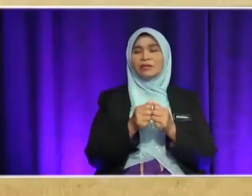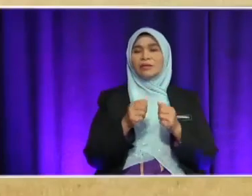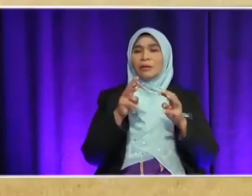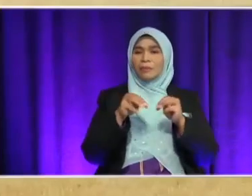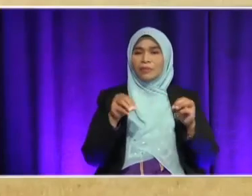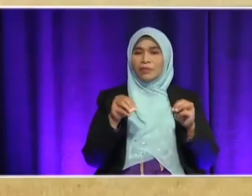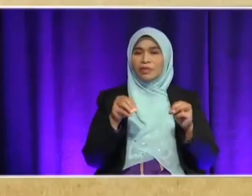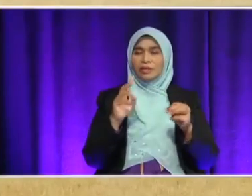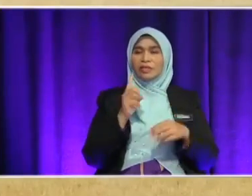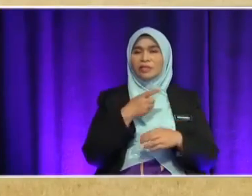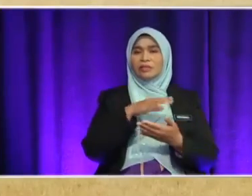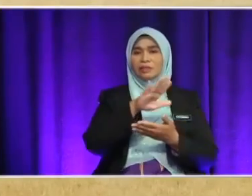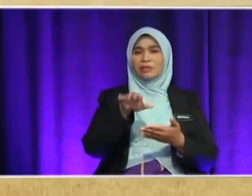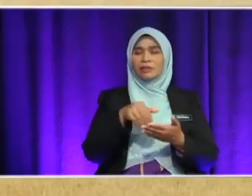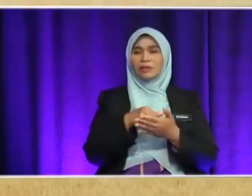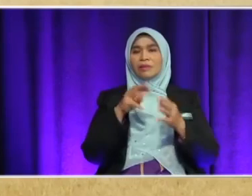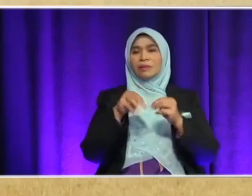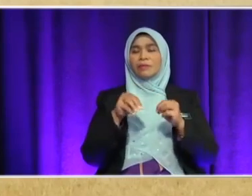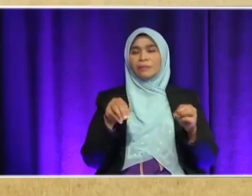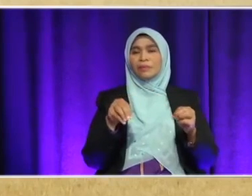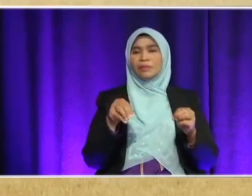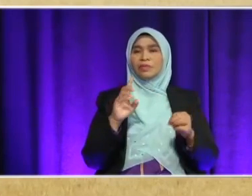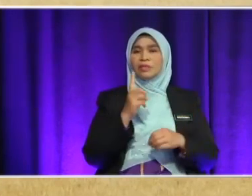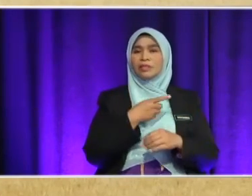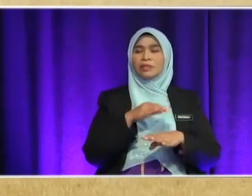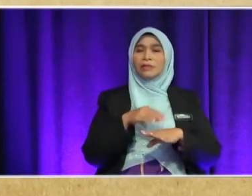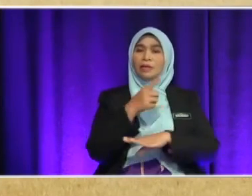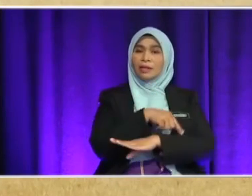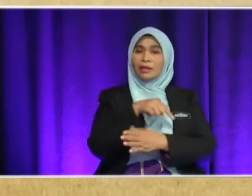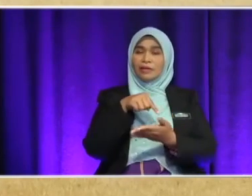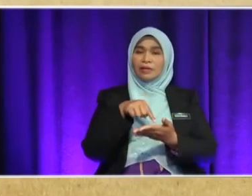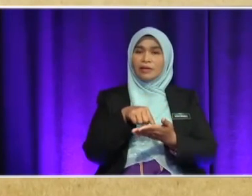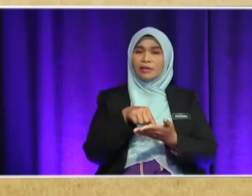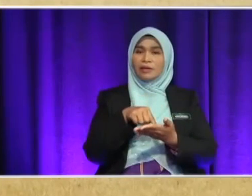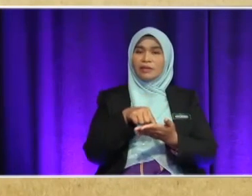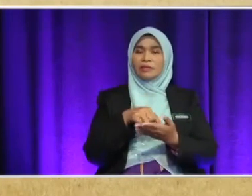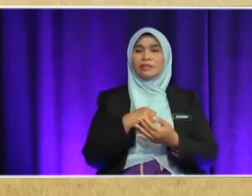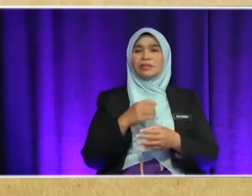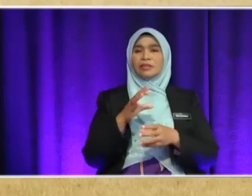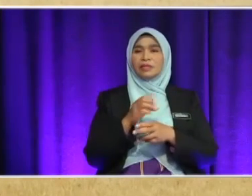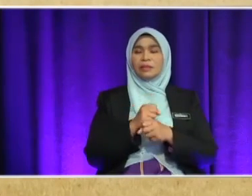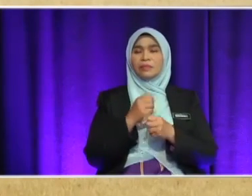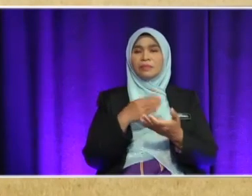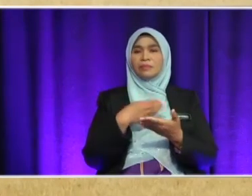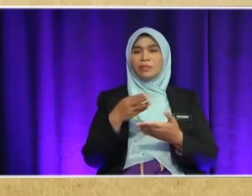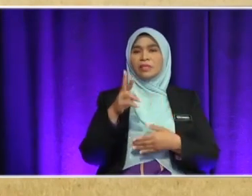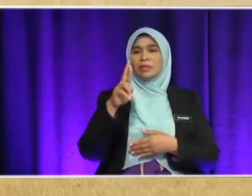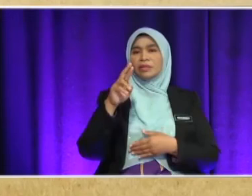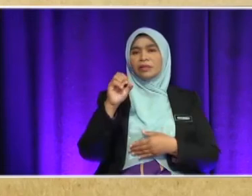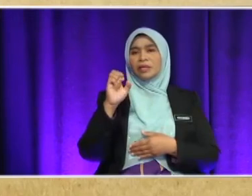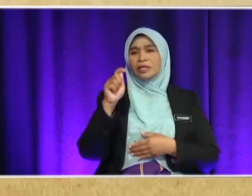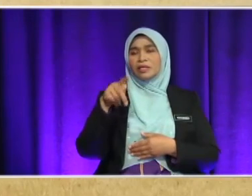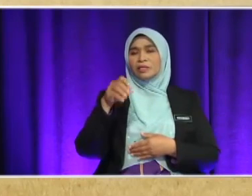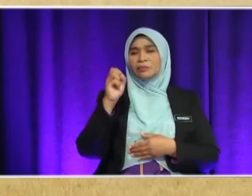yang dapat kita lihat pada hari ini anak murid kita pada hari ini saya yakin juga di rumah dapat memberi Respon yang baik dapat memahami